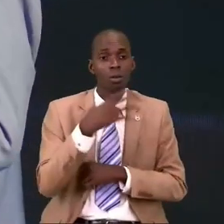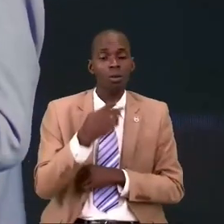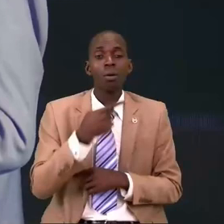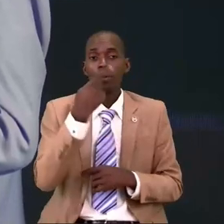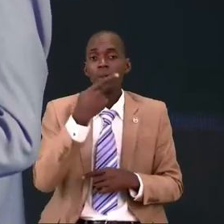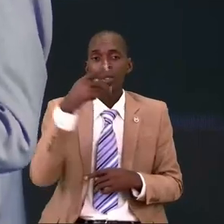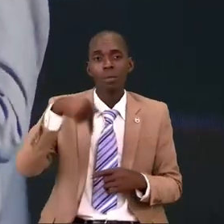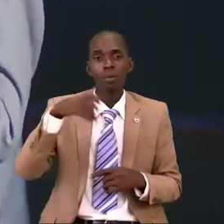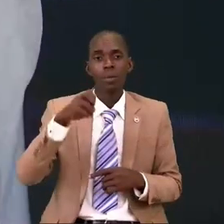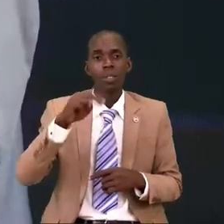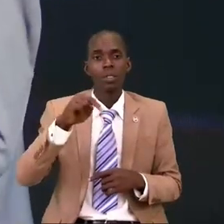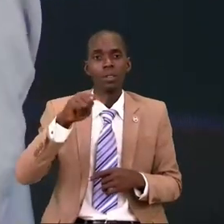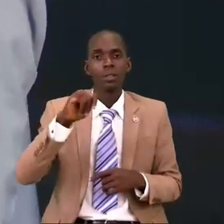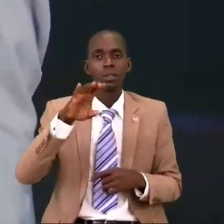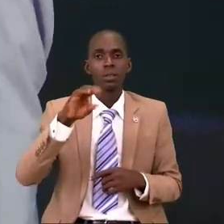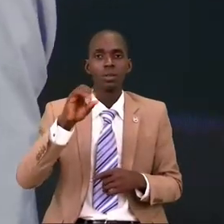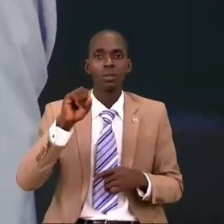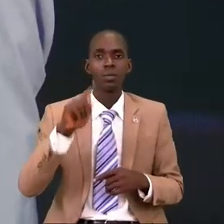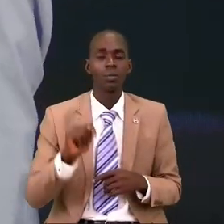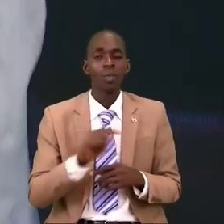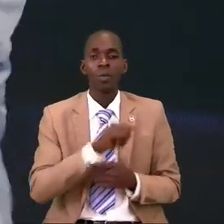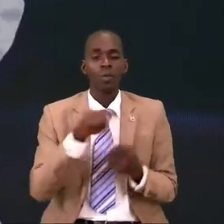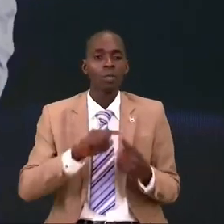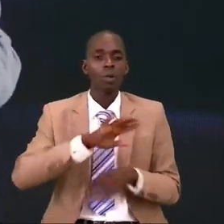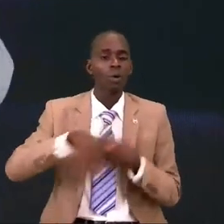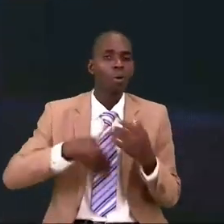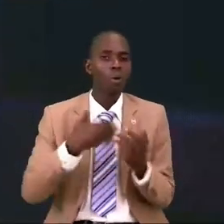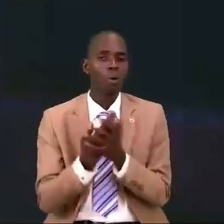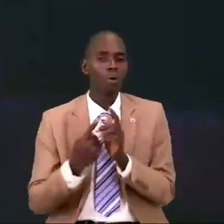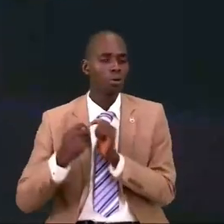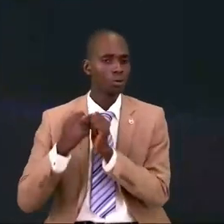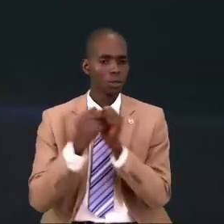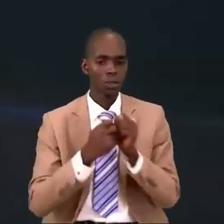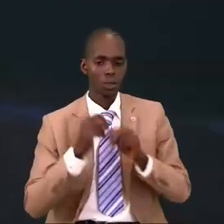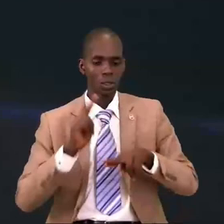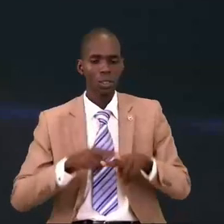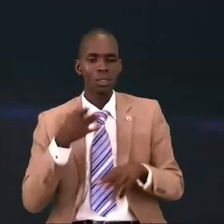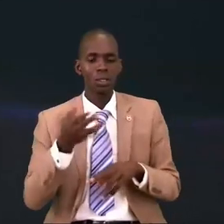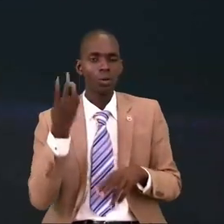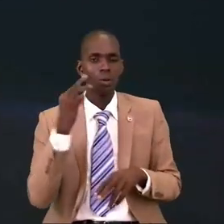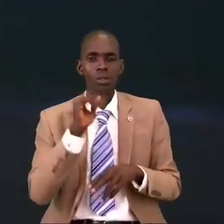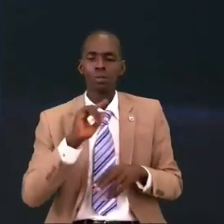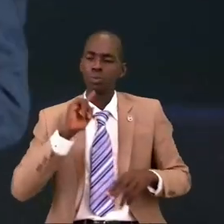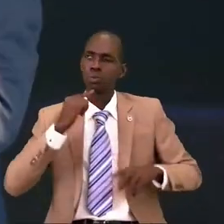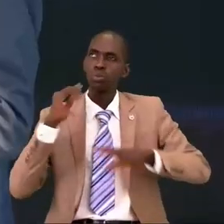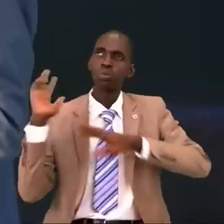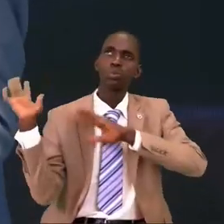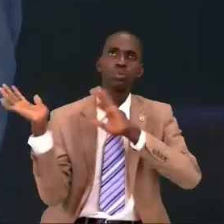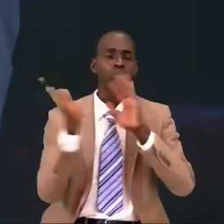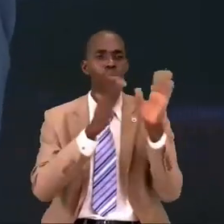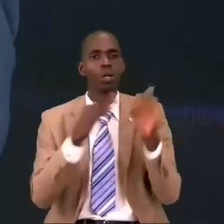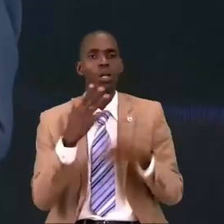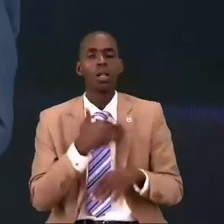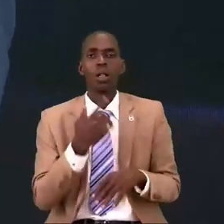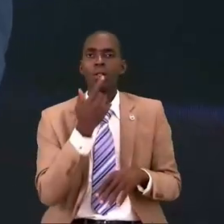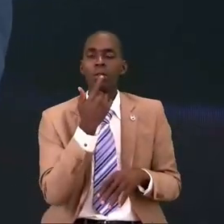eu un vent impétueux, et des langues comme des langues de feu se posèrent sur eux, et ils ont commencé à parler en d'autres